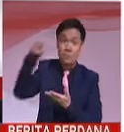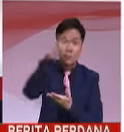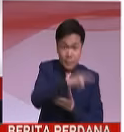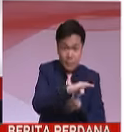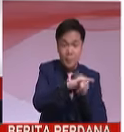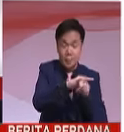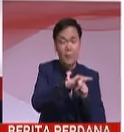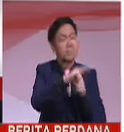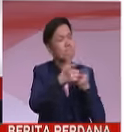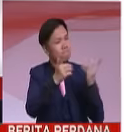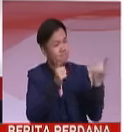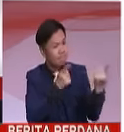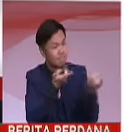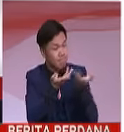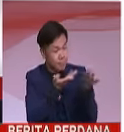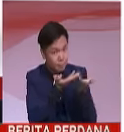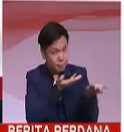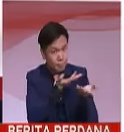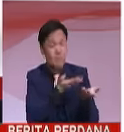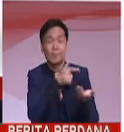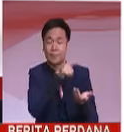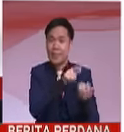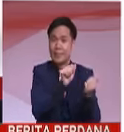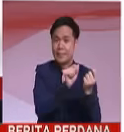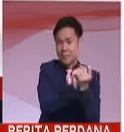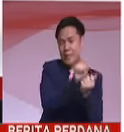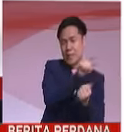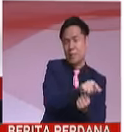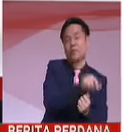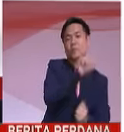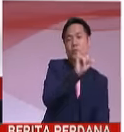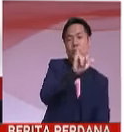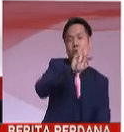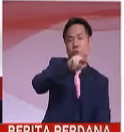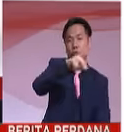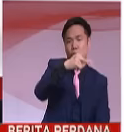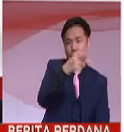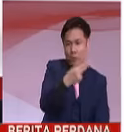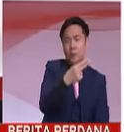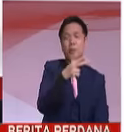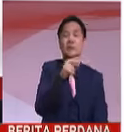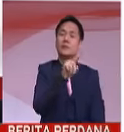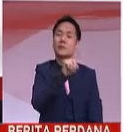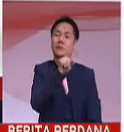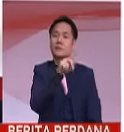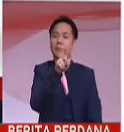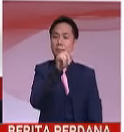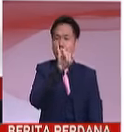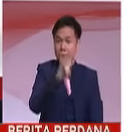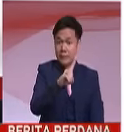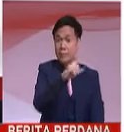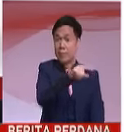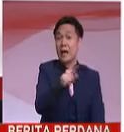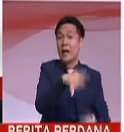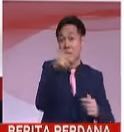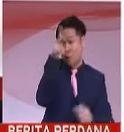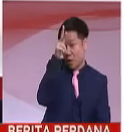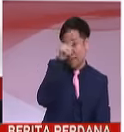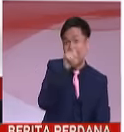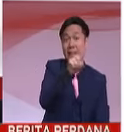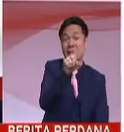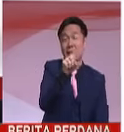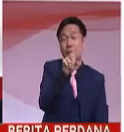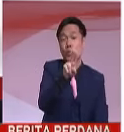itu melibatkan perbincangan au Sultan Abdullah bersama Syeikh Muhammad Zaid berkenaan hasrat kerajaan Yi untuk